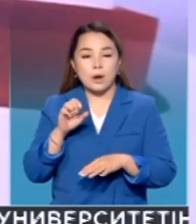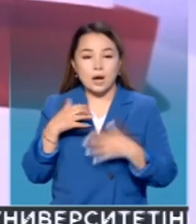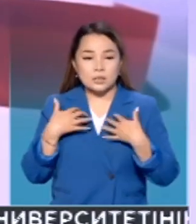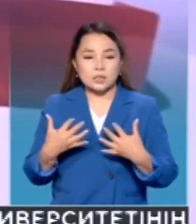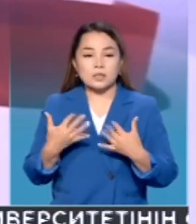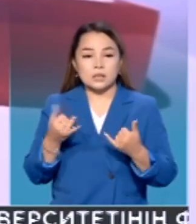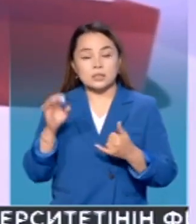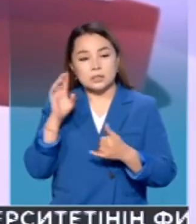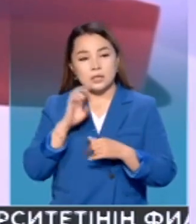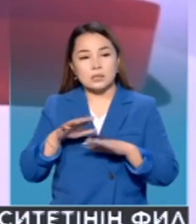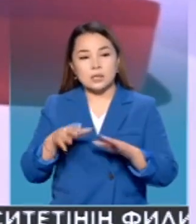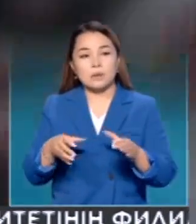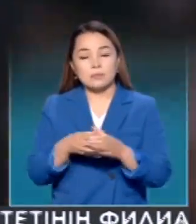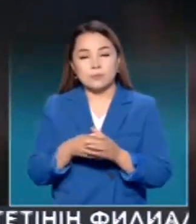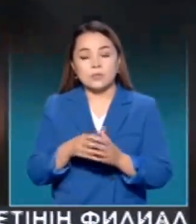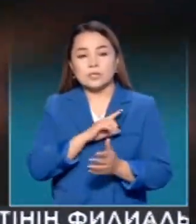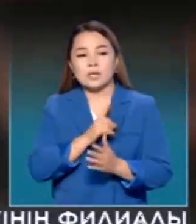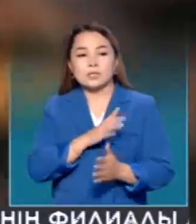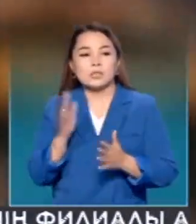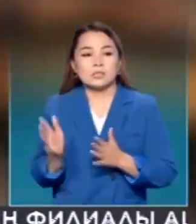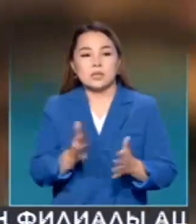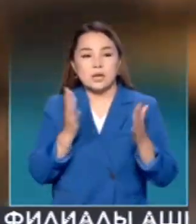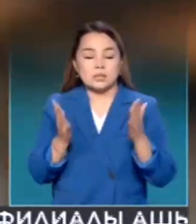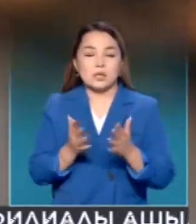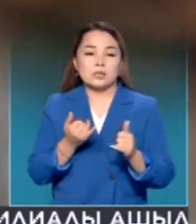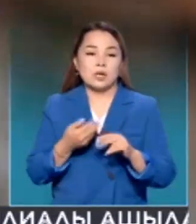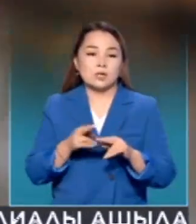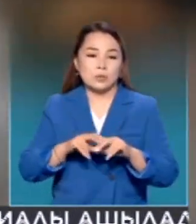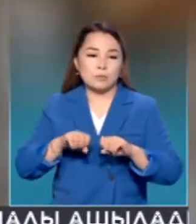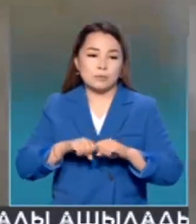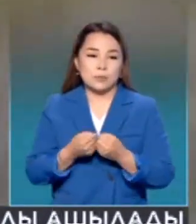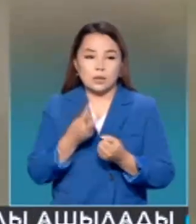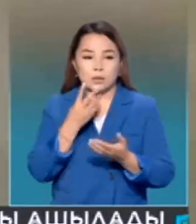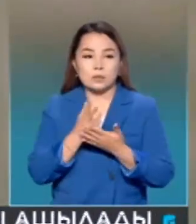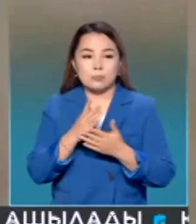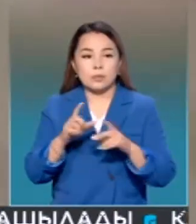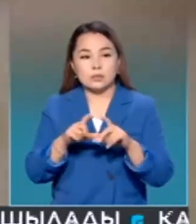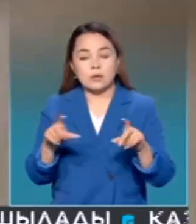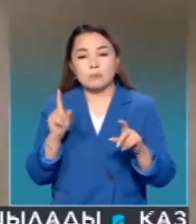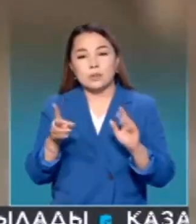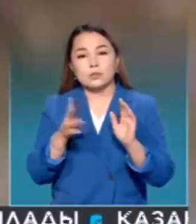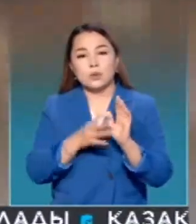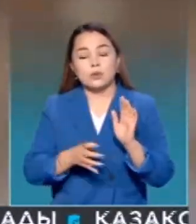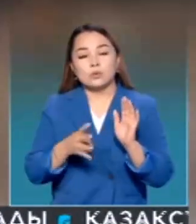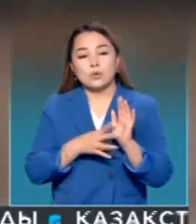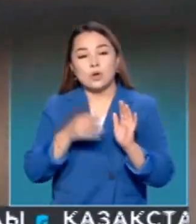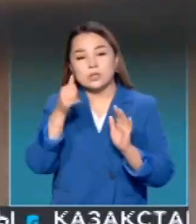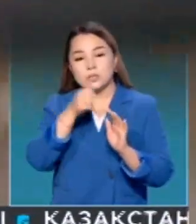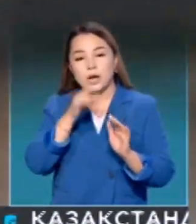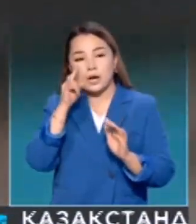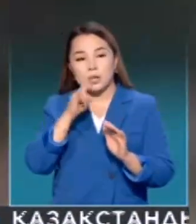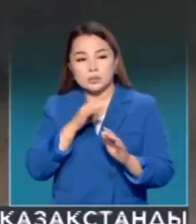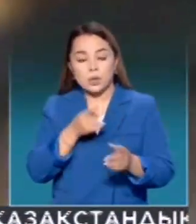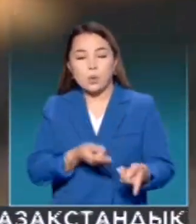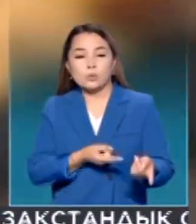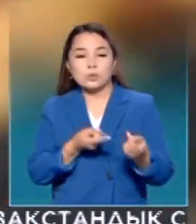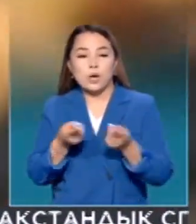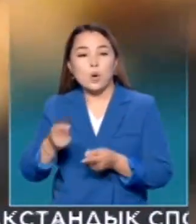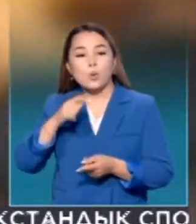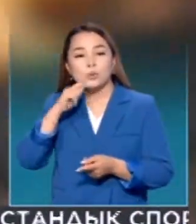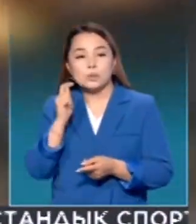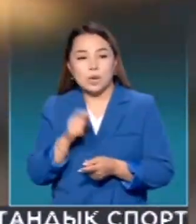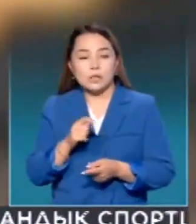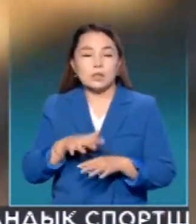ескі жел диірмен қатты желдің екпініне шыдамаған. Нысанда 1909 жылы қазақ жеріне қоныс аударған